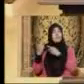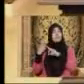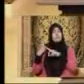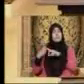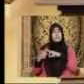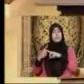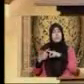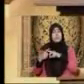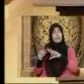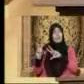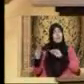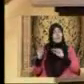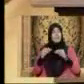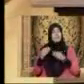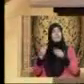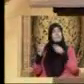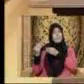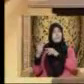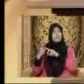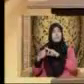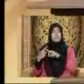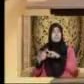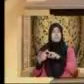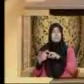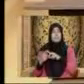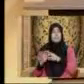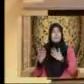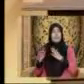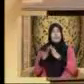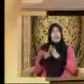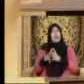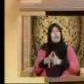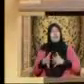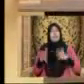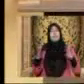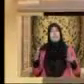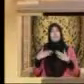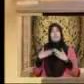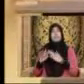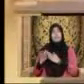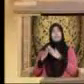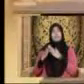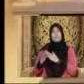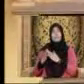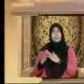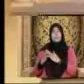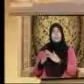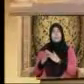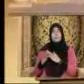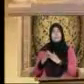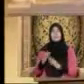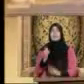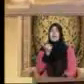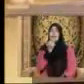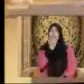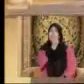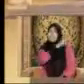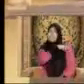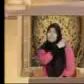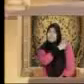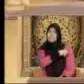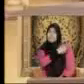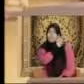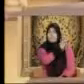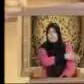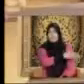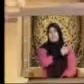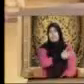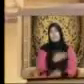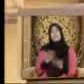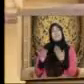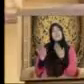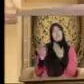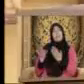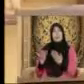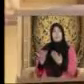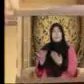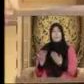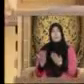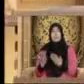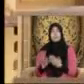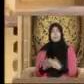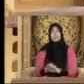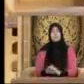أنت كما أثنيت على نفسك. يا عظيما يرجى لكل عظيم، اغفر الذنب العظيم برحمتك يا